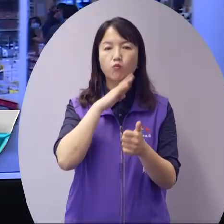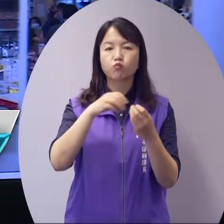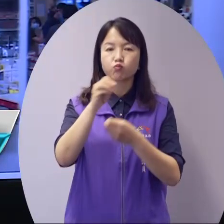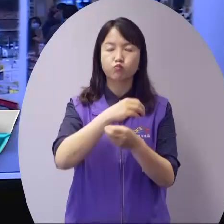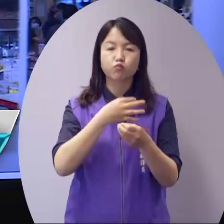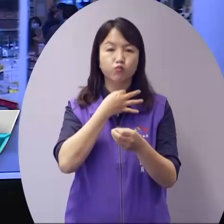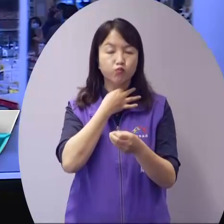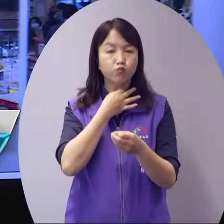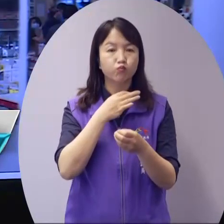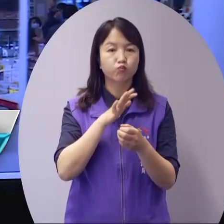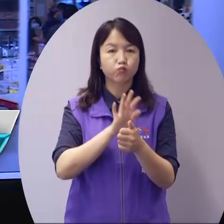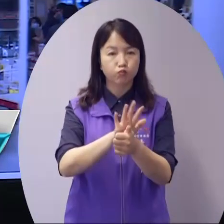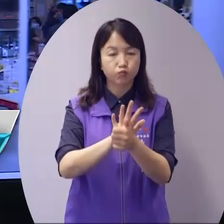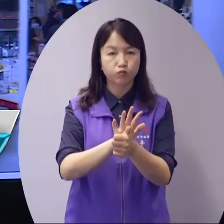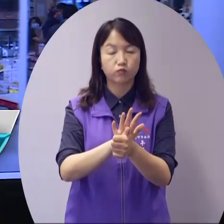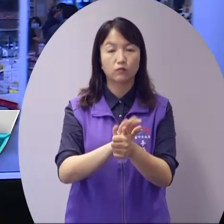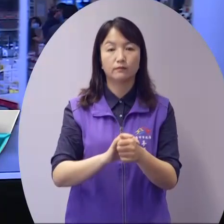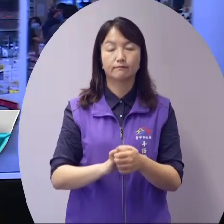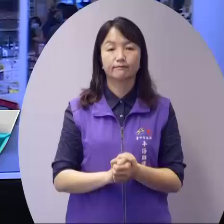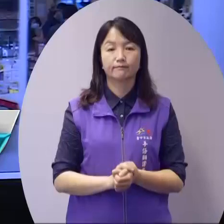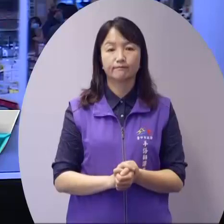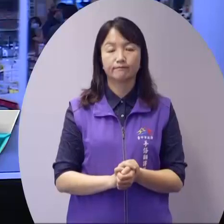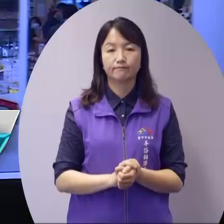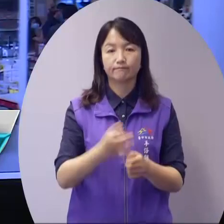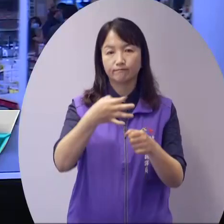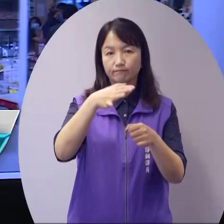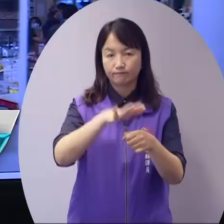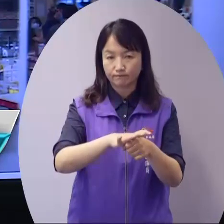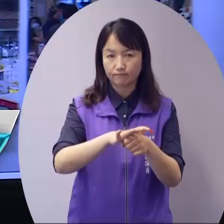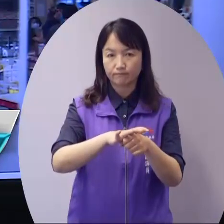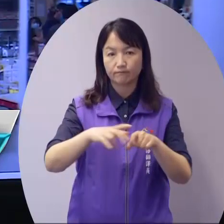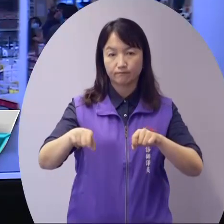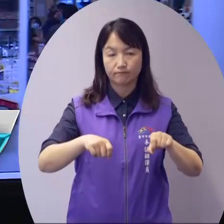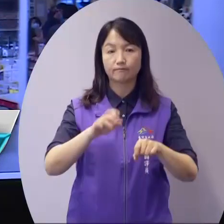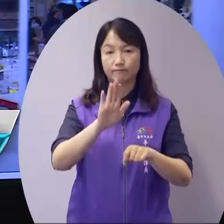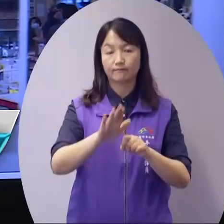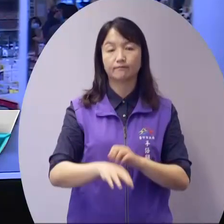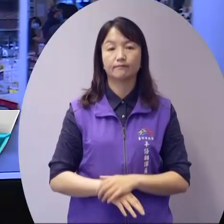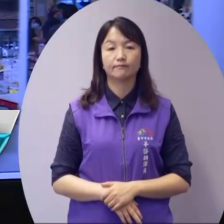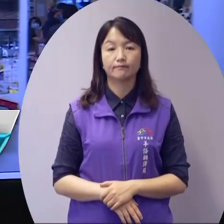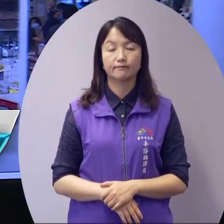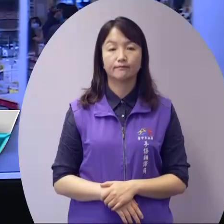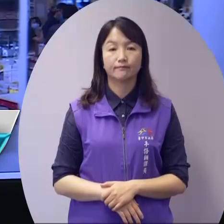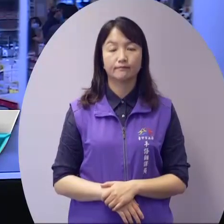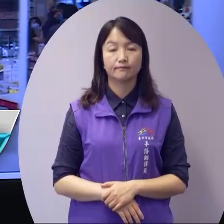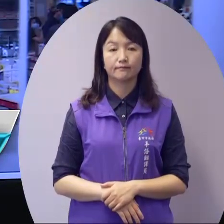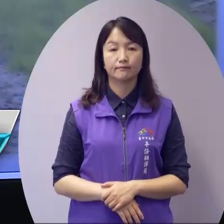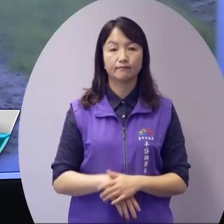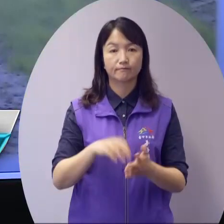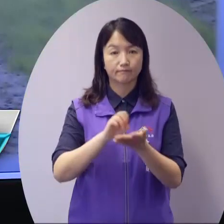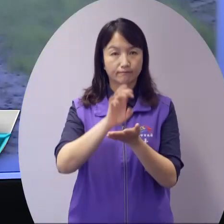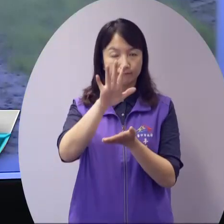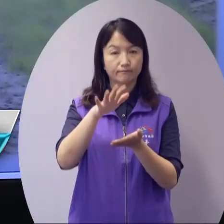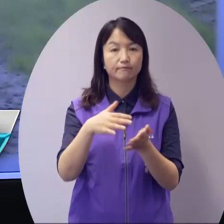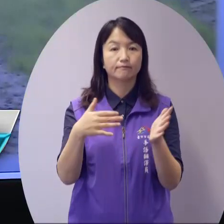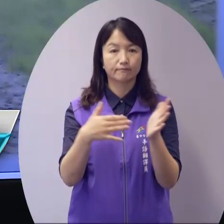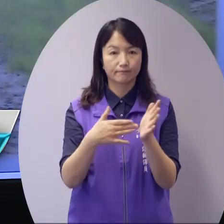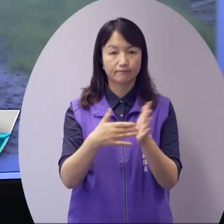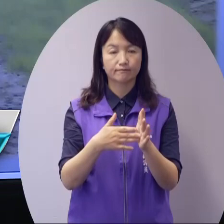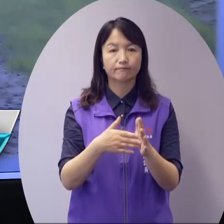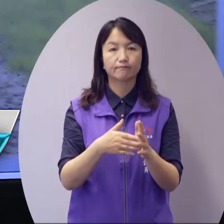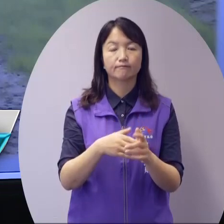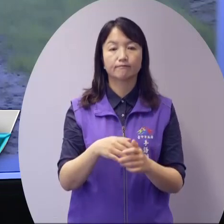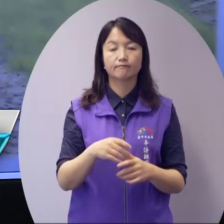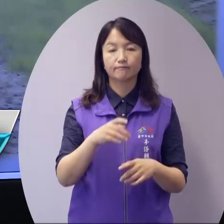的一个补贴的一个措施。好，以上报告，敬请指